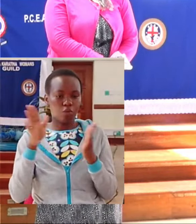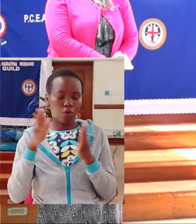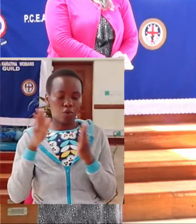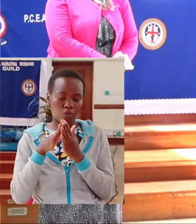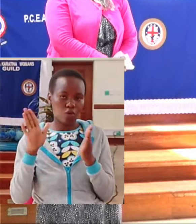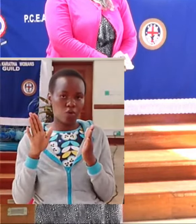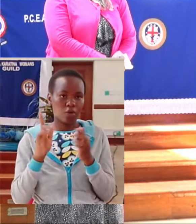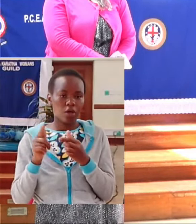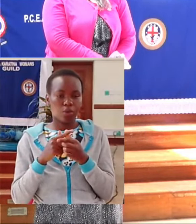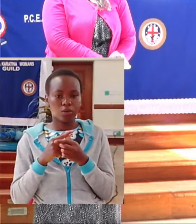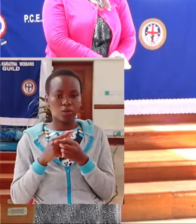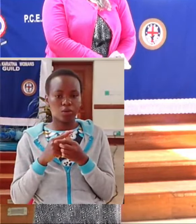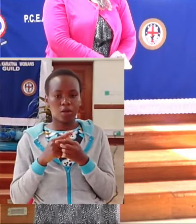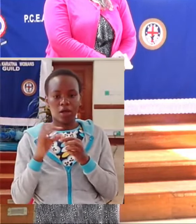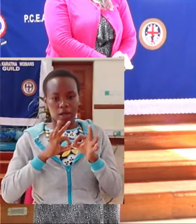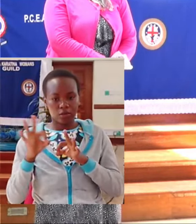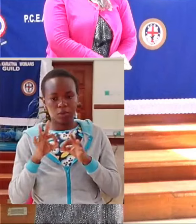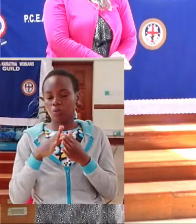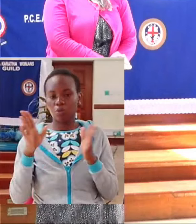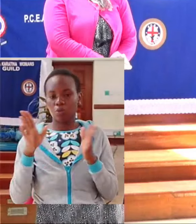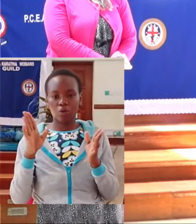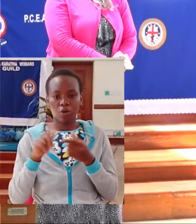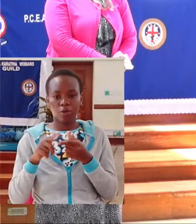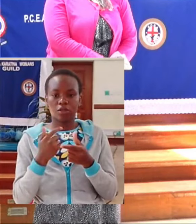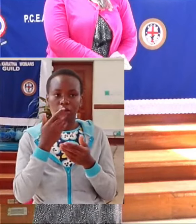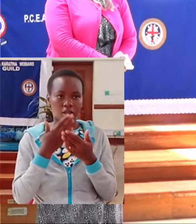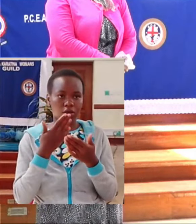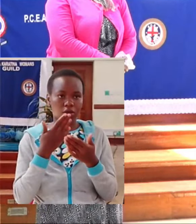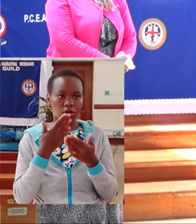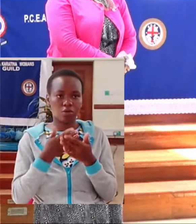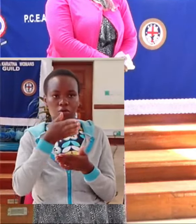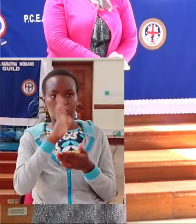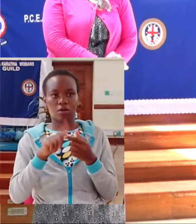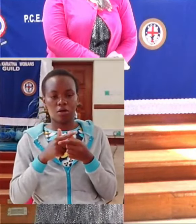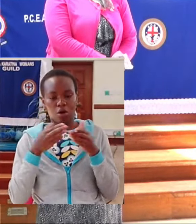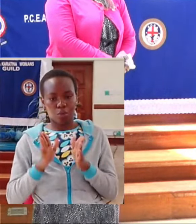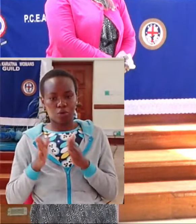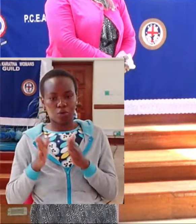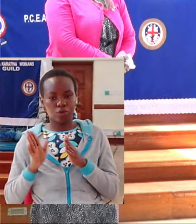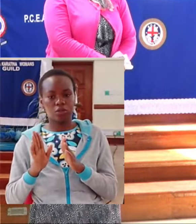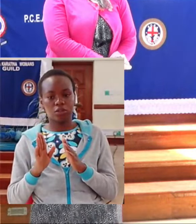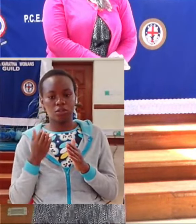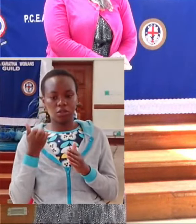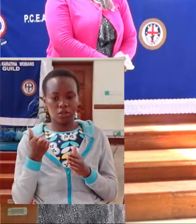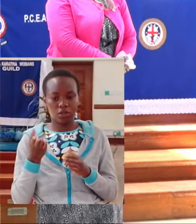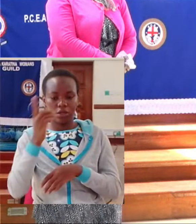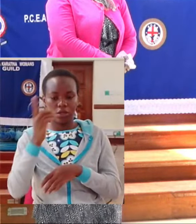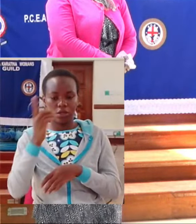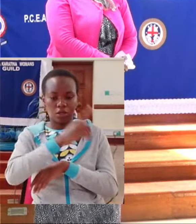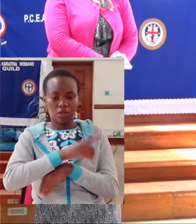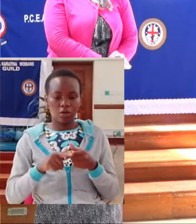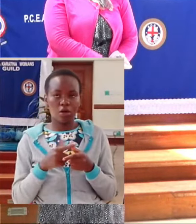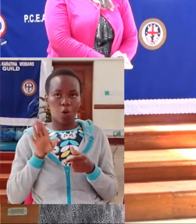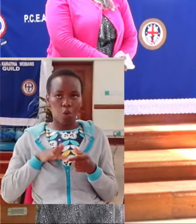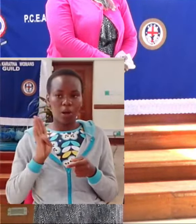nacio ona rutige hota gucitara fava keda ucokia gatho ni todo wa muthenya wa umuthi tura observe umas